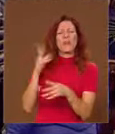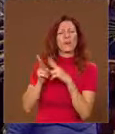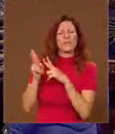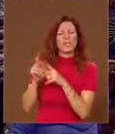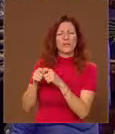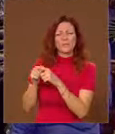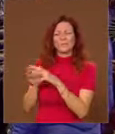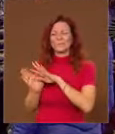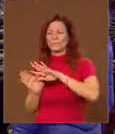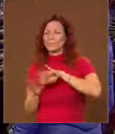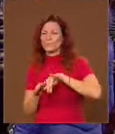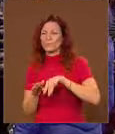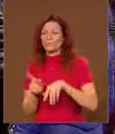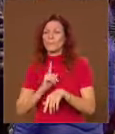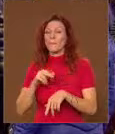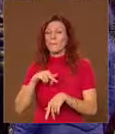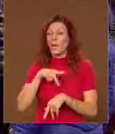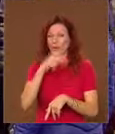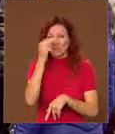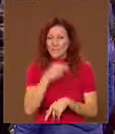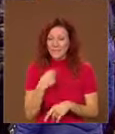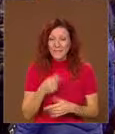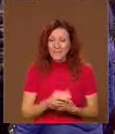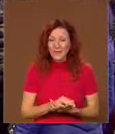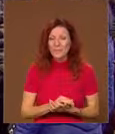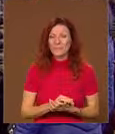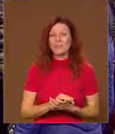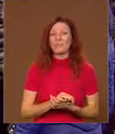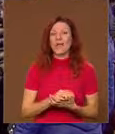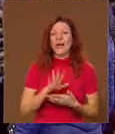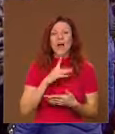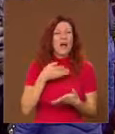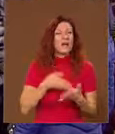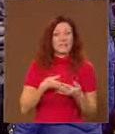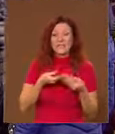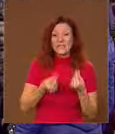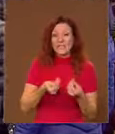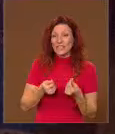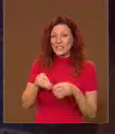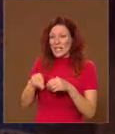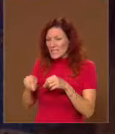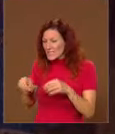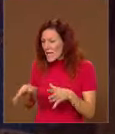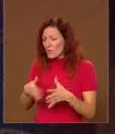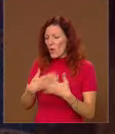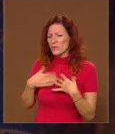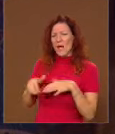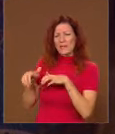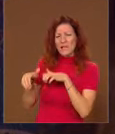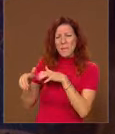са пренебрегнали тази покана заради грижата за земните блага, за земните